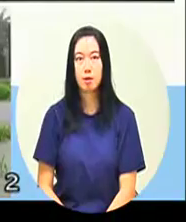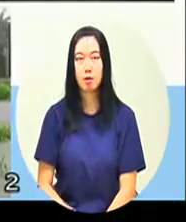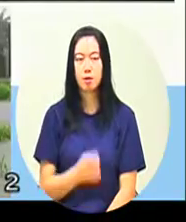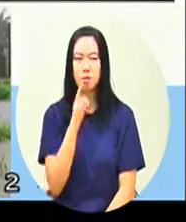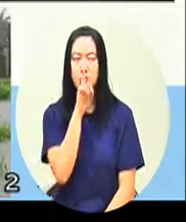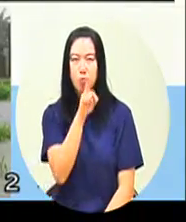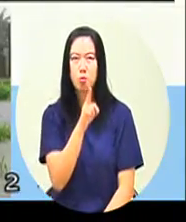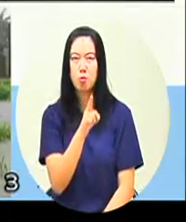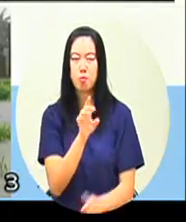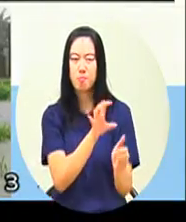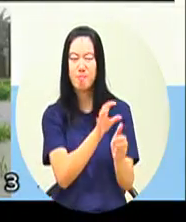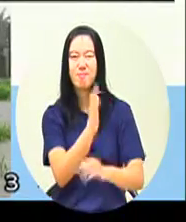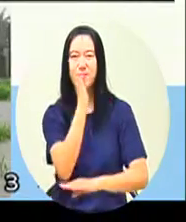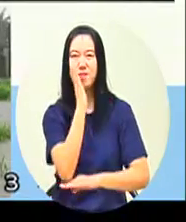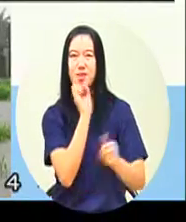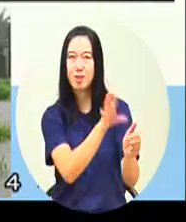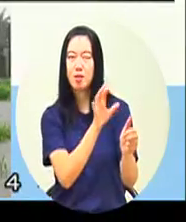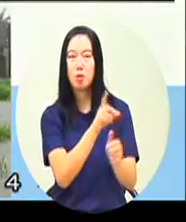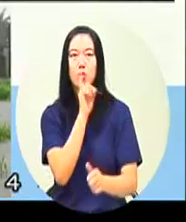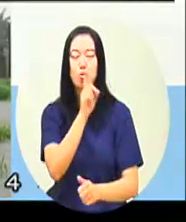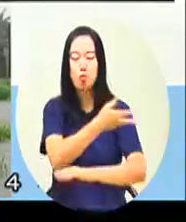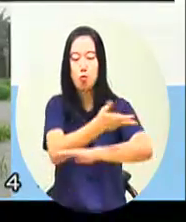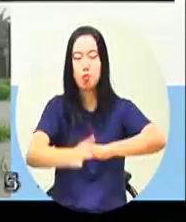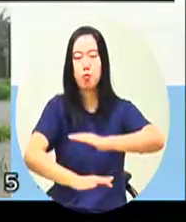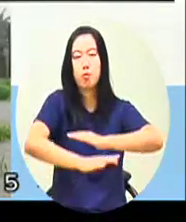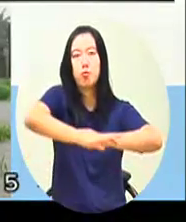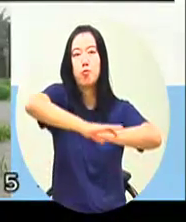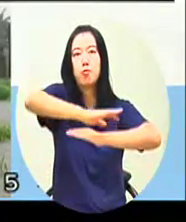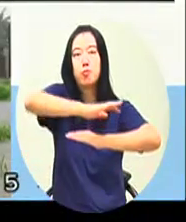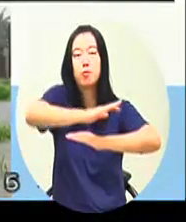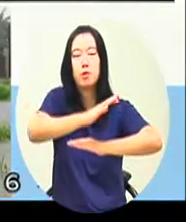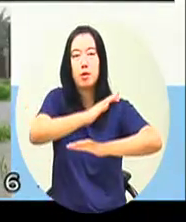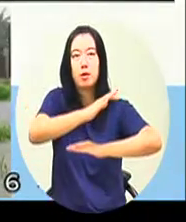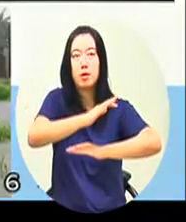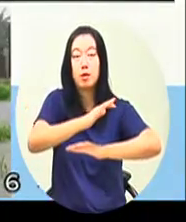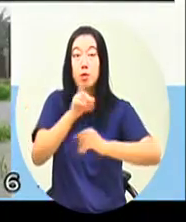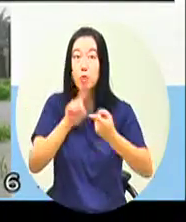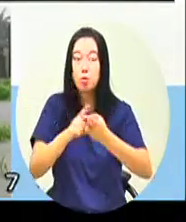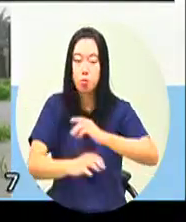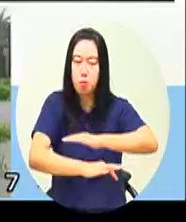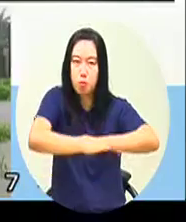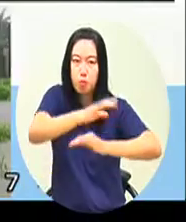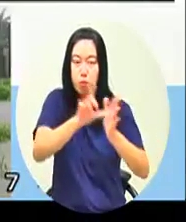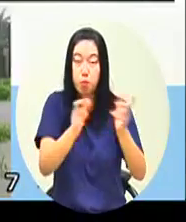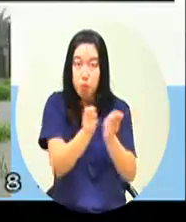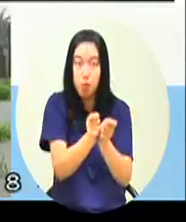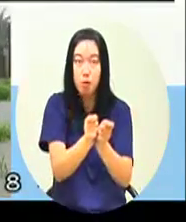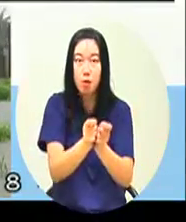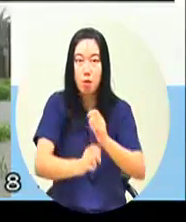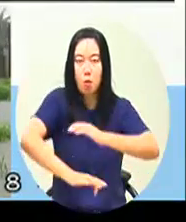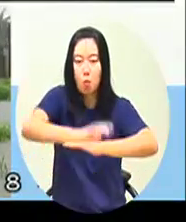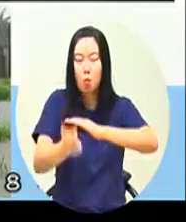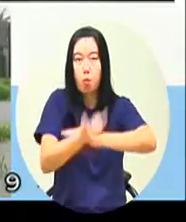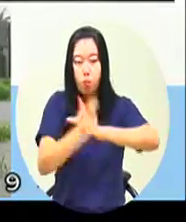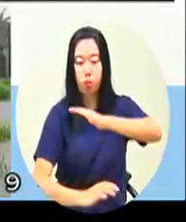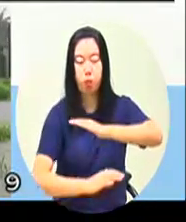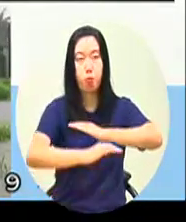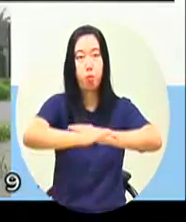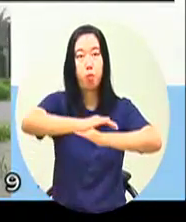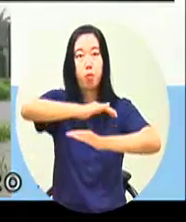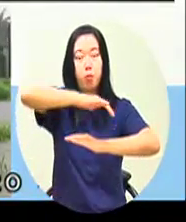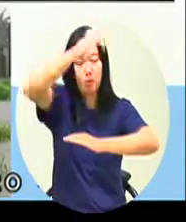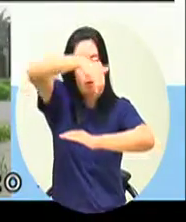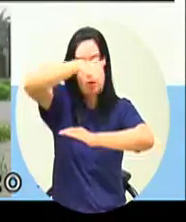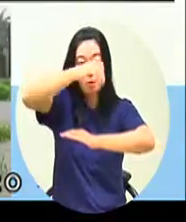啊，这也洪水哦，就是当然洪水也短暂时间哦，来暴雨